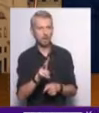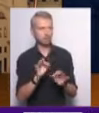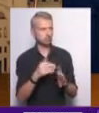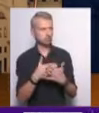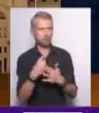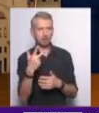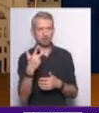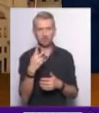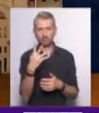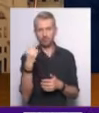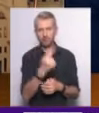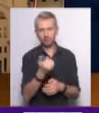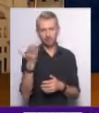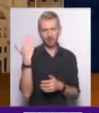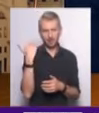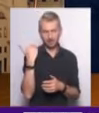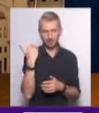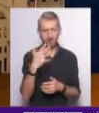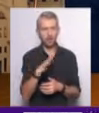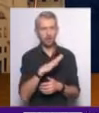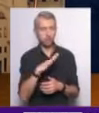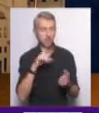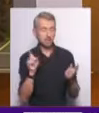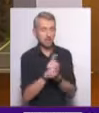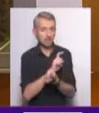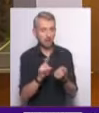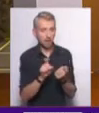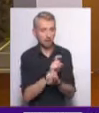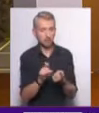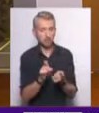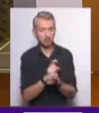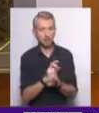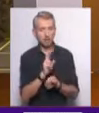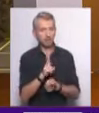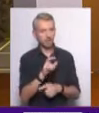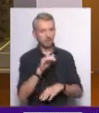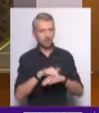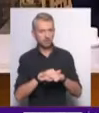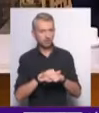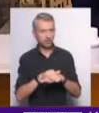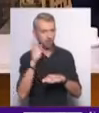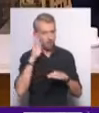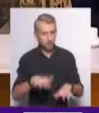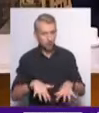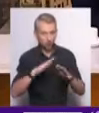тижні 3-4 назад, до цього моменту, були скандали, як фактично потопи в місті Києві. Тобто